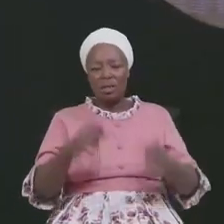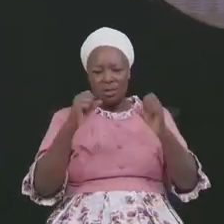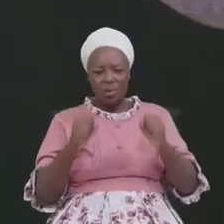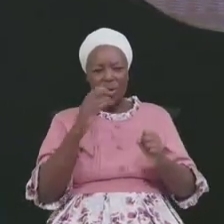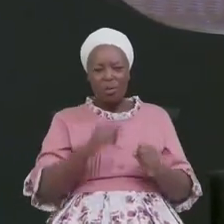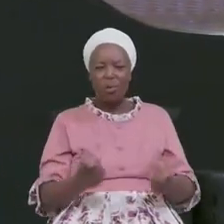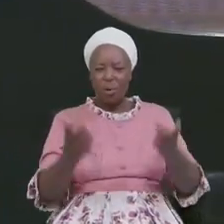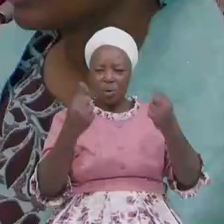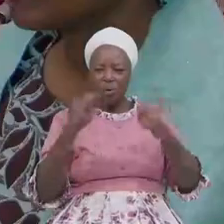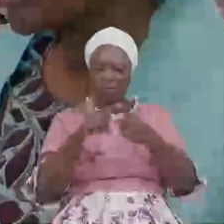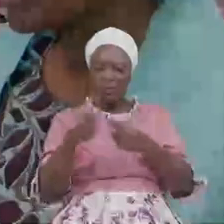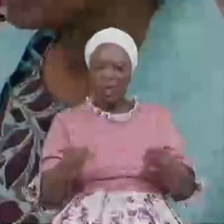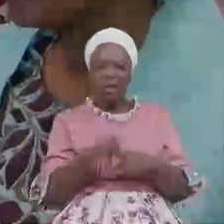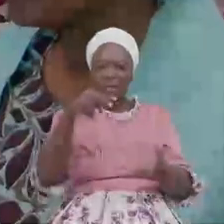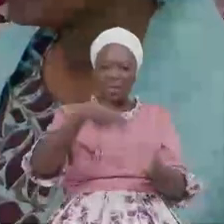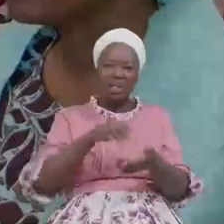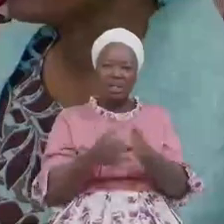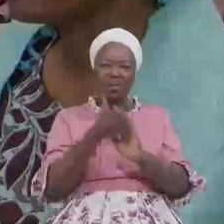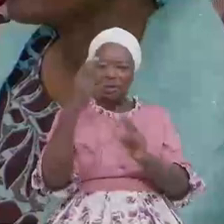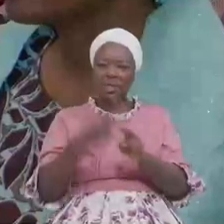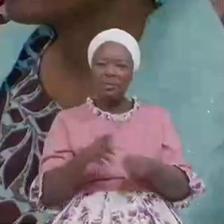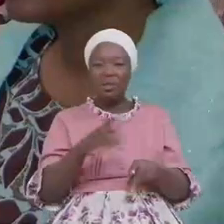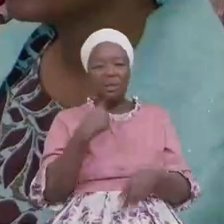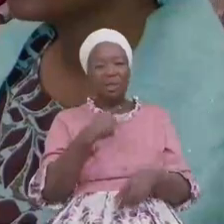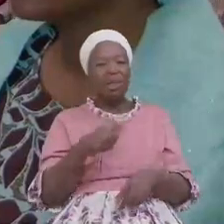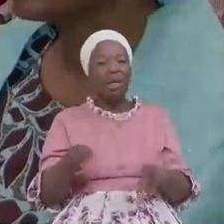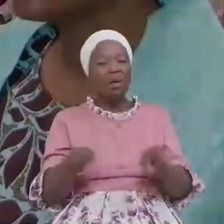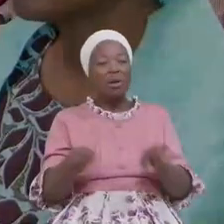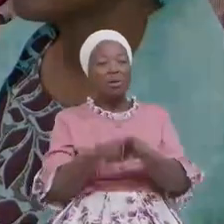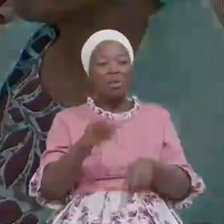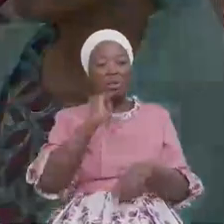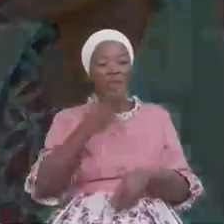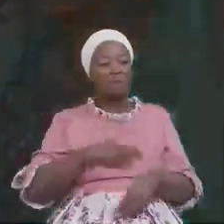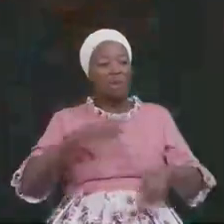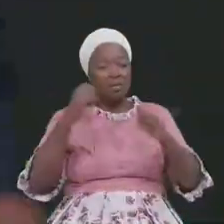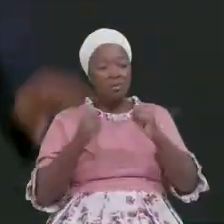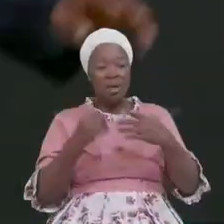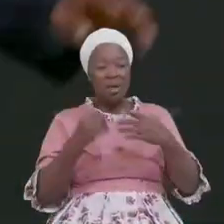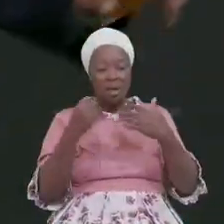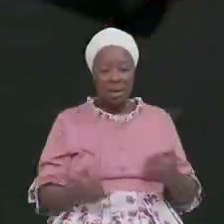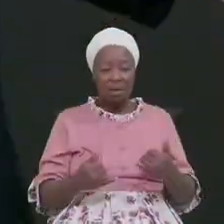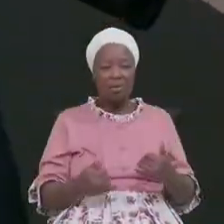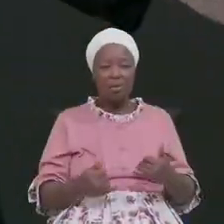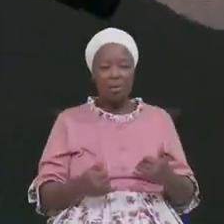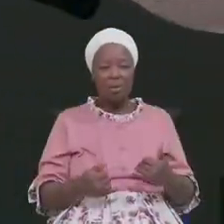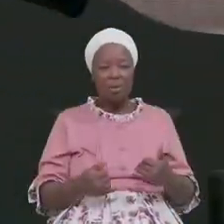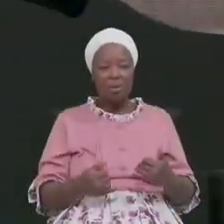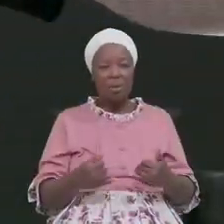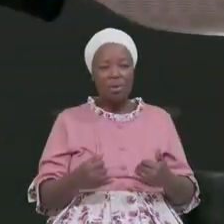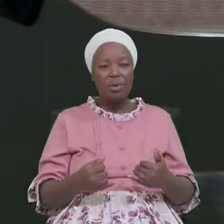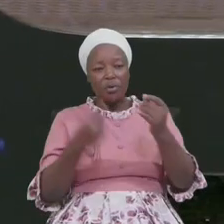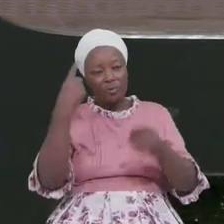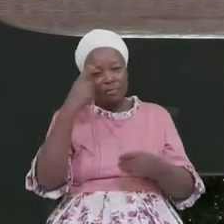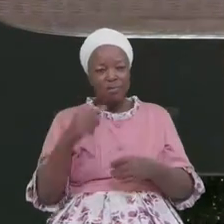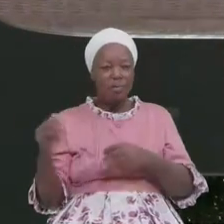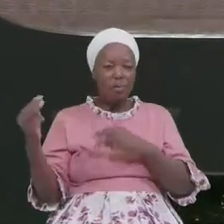te lèves. Il dit, j'ai autant de force que j'en avais alors, soit pour